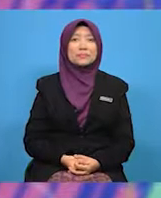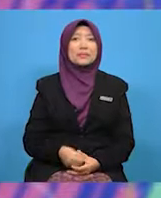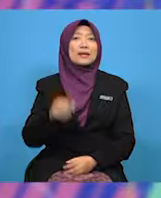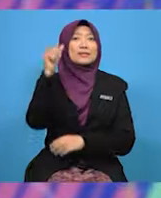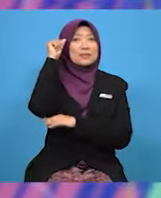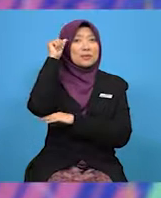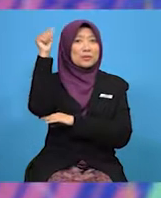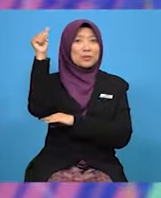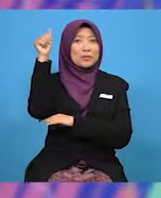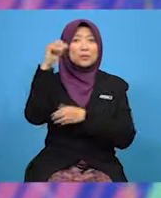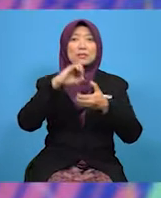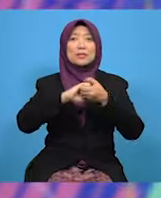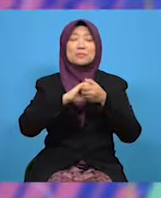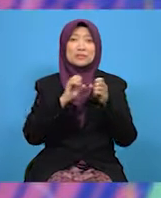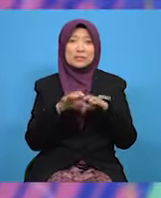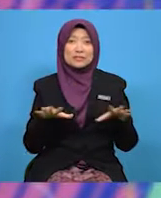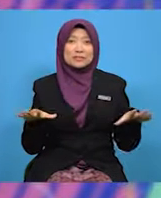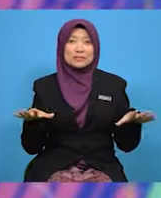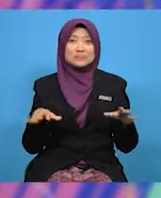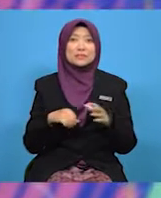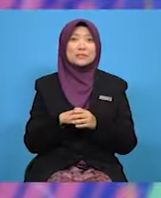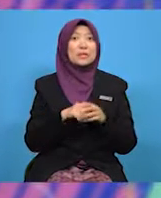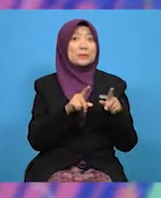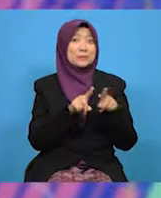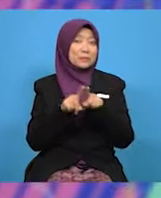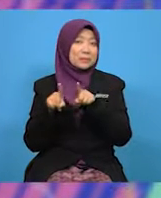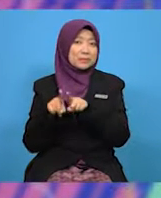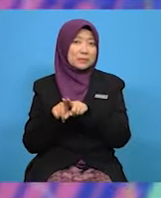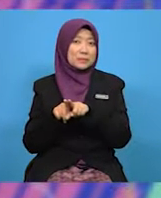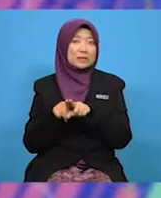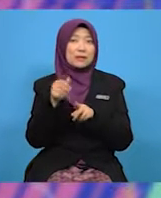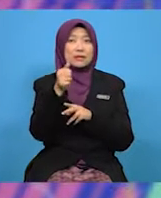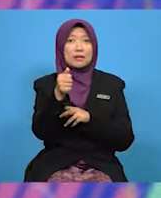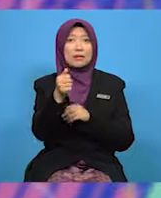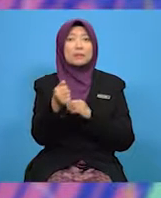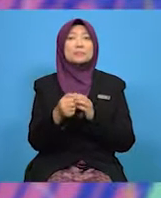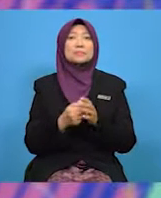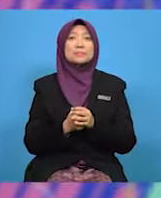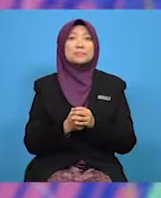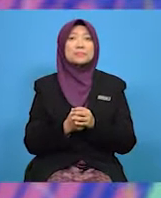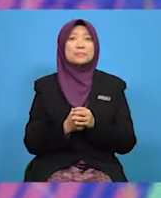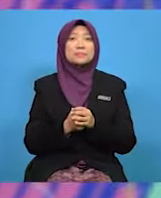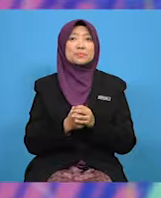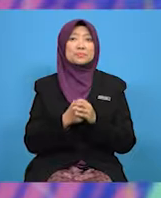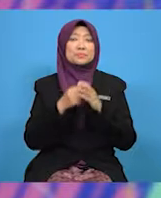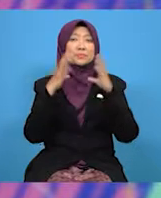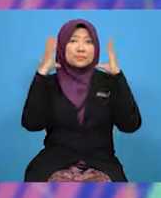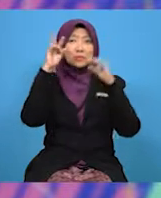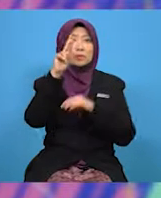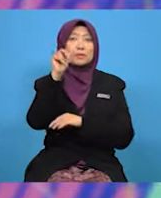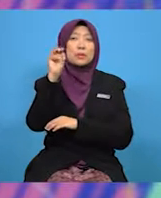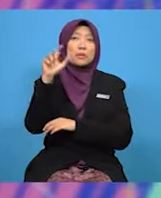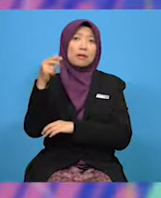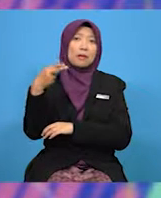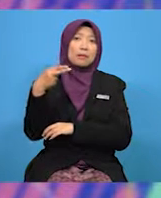Assalamualaikum dan salam sejahtera bersama-sama Anda pada Pagi ini saya quan Ramlah binti mayasin